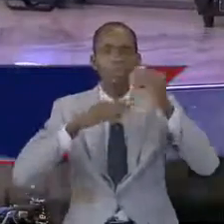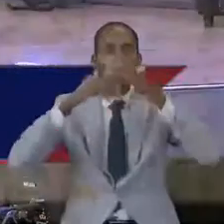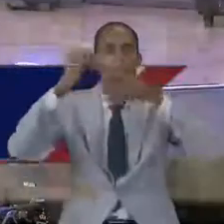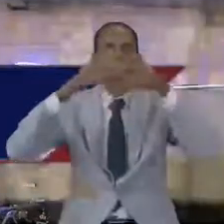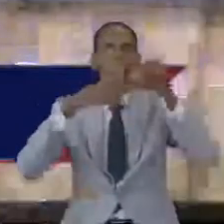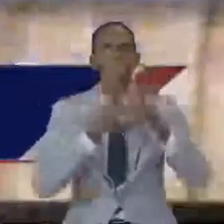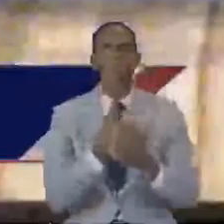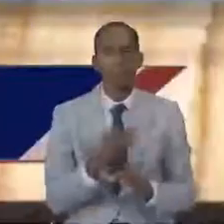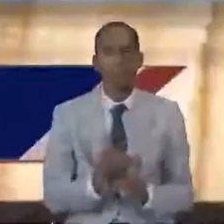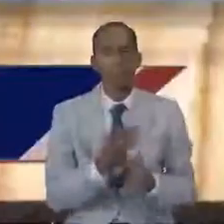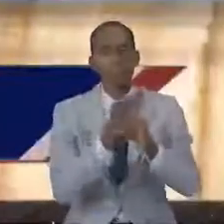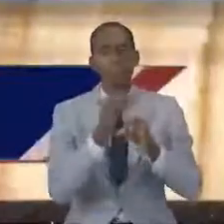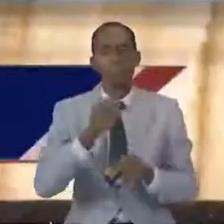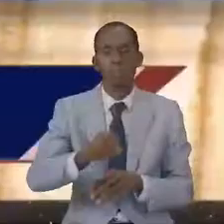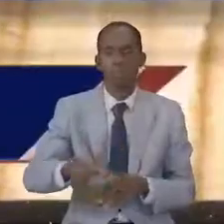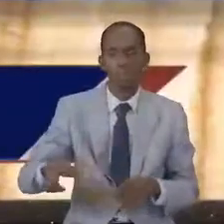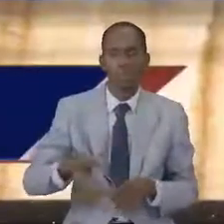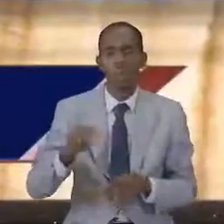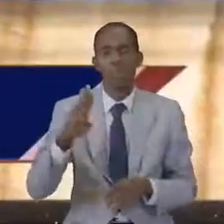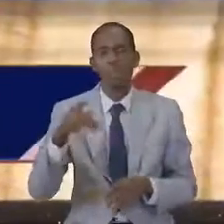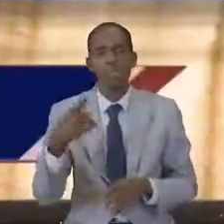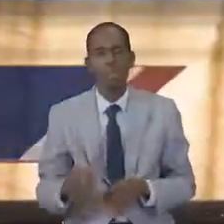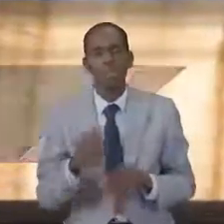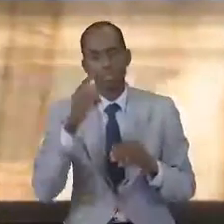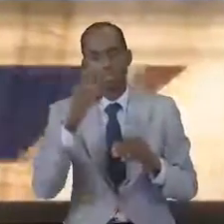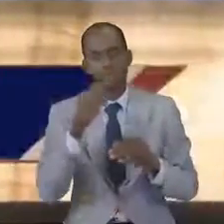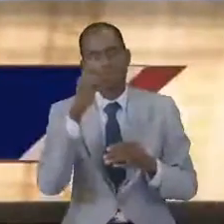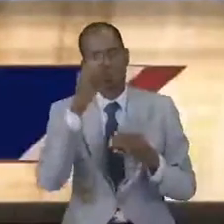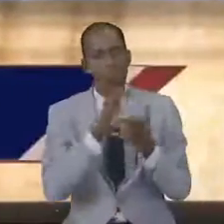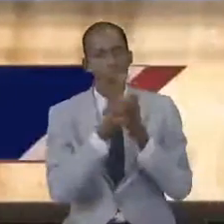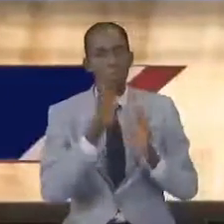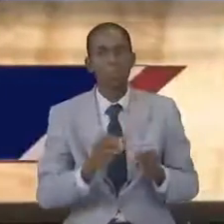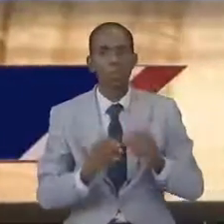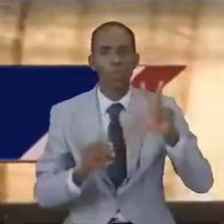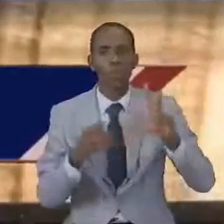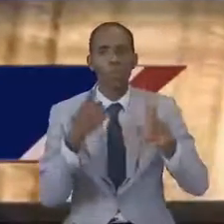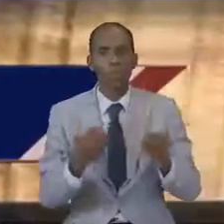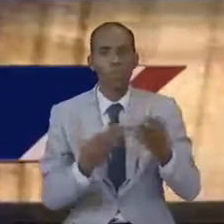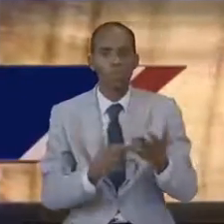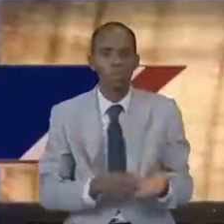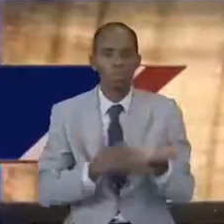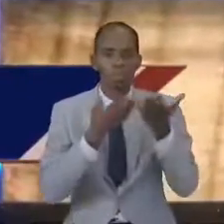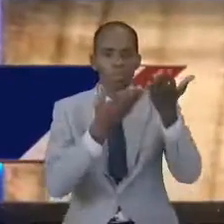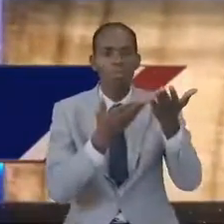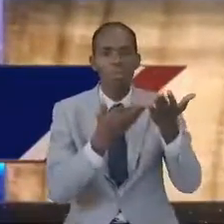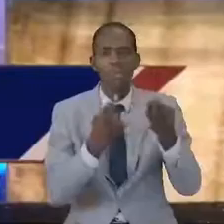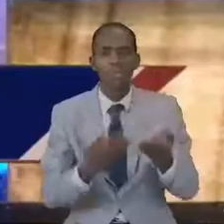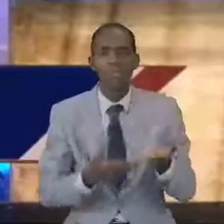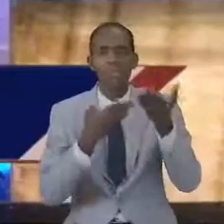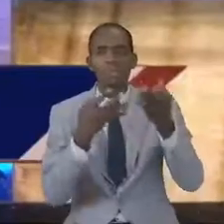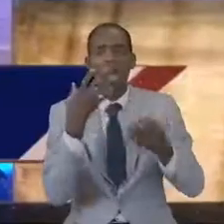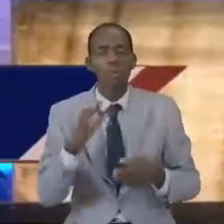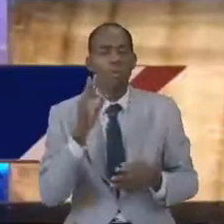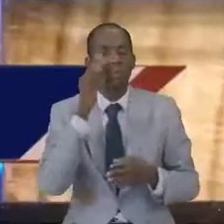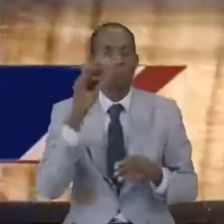fidèle selon l'esprit et le dernier élément ici c'est les lots l'éloge